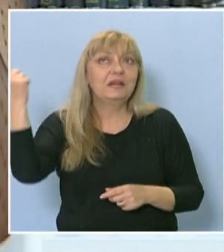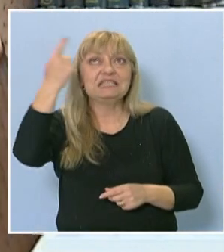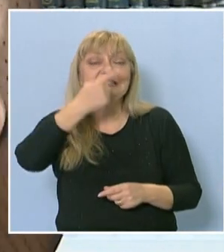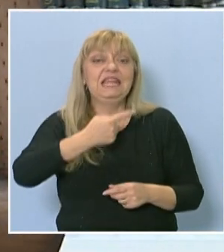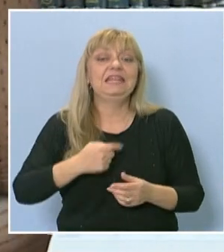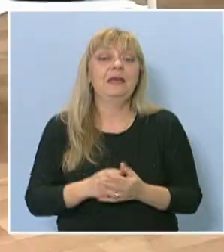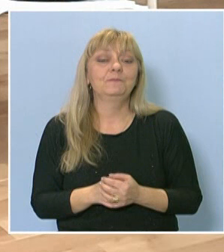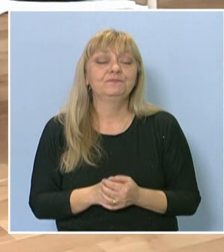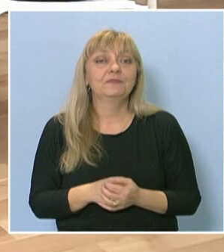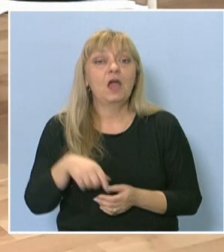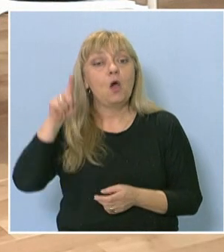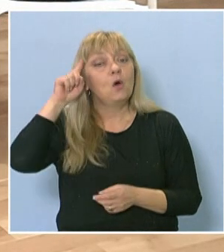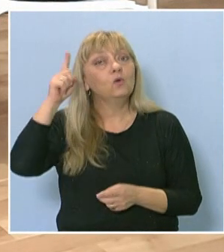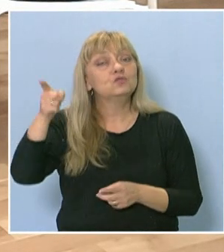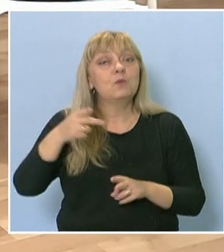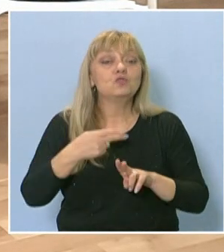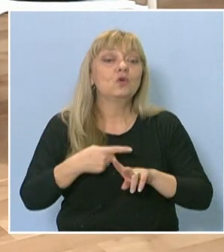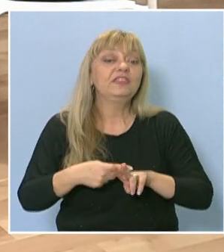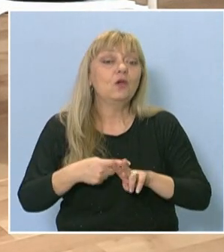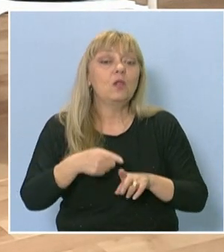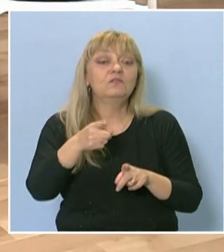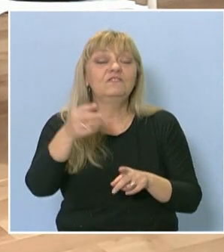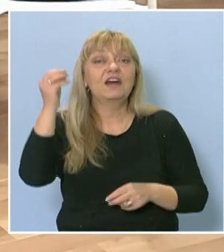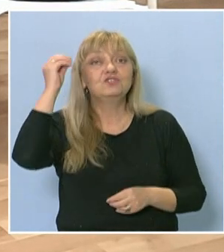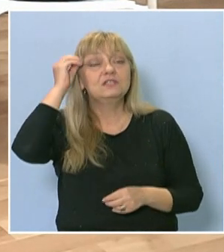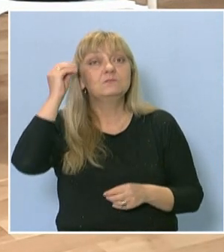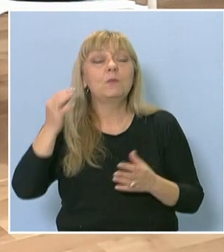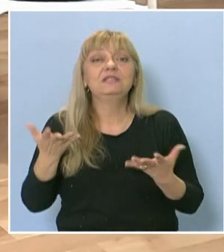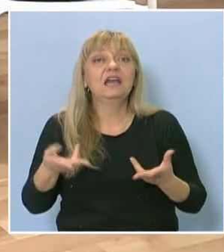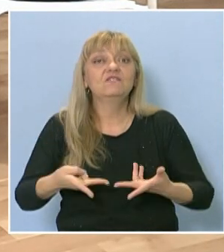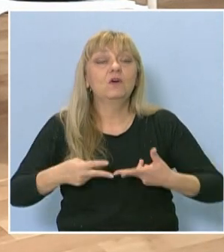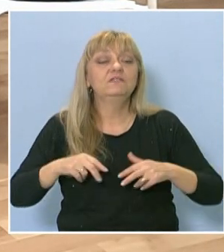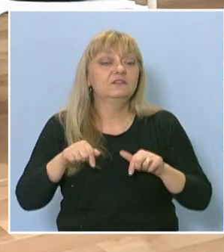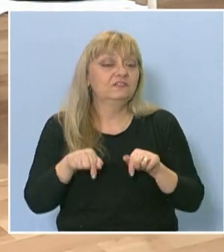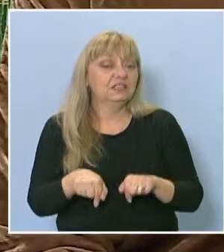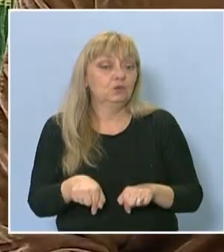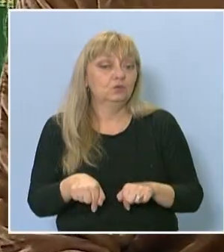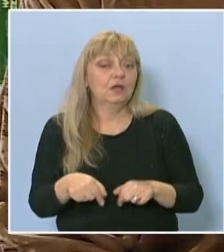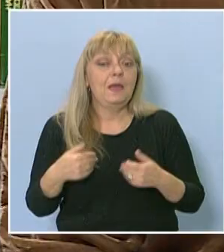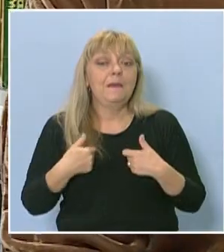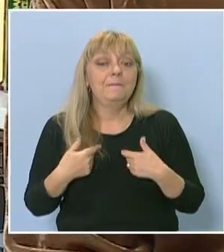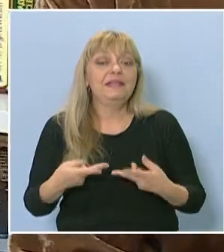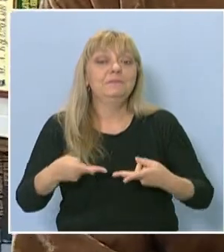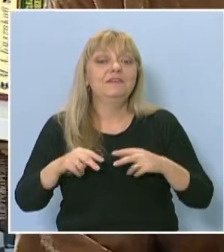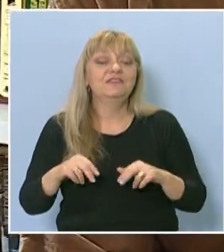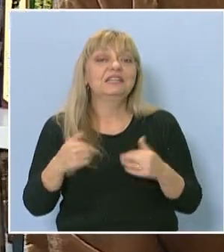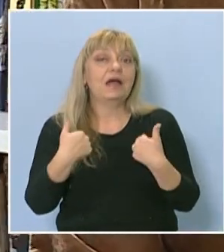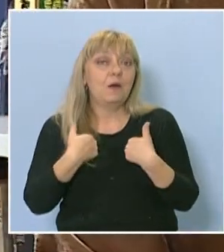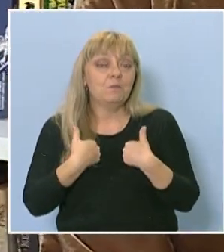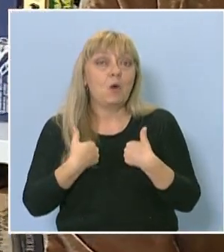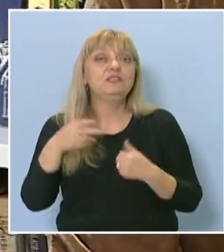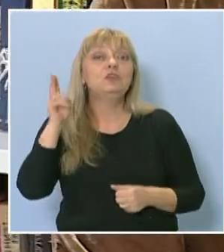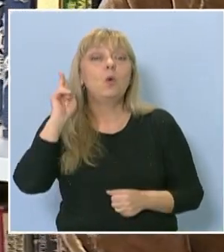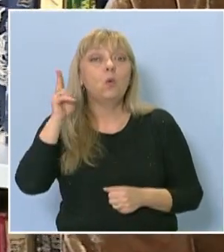учителите. Госпожо Николова, вашите спомени и какво ви върна обратно тук? Мен ме върна към училището именно моите